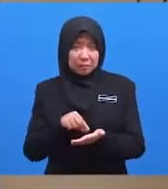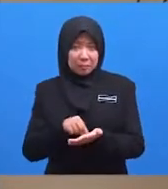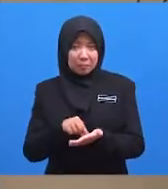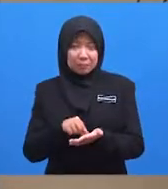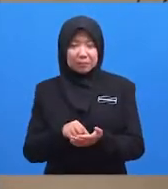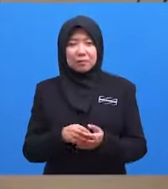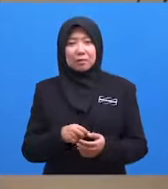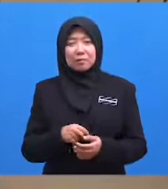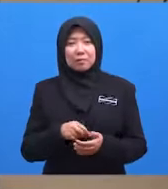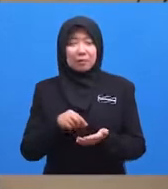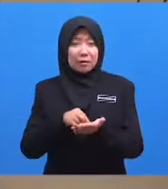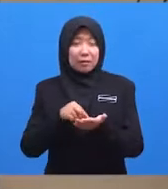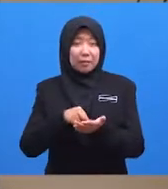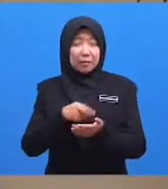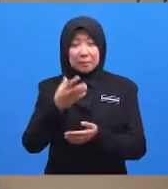Ayam sambal?